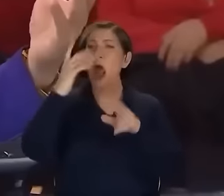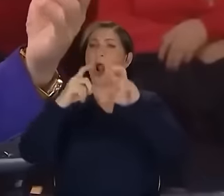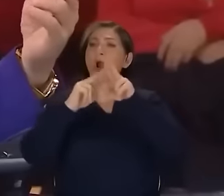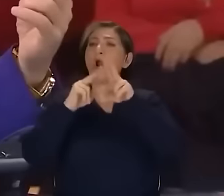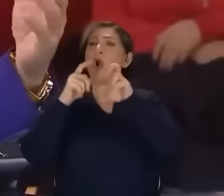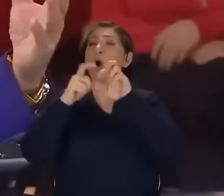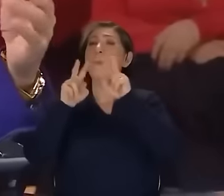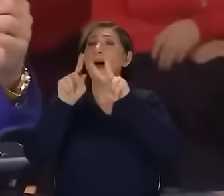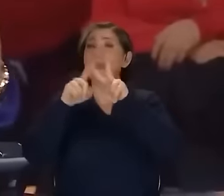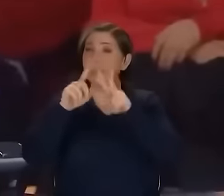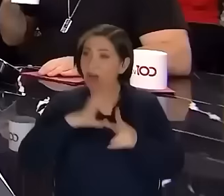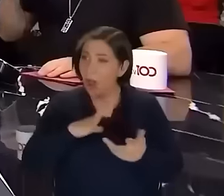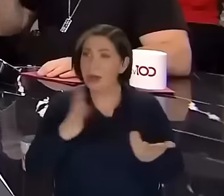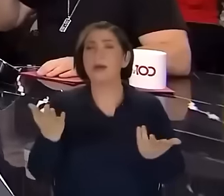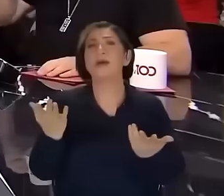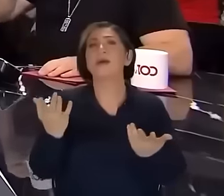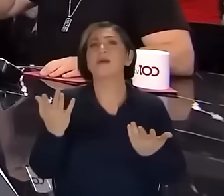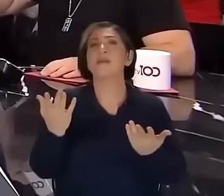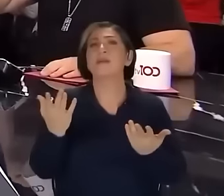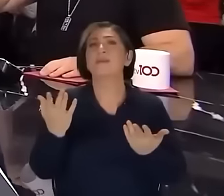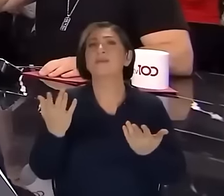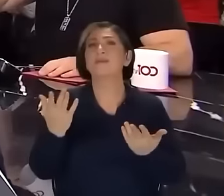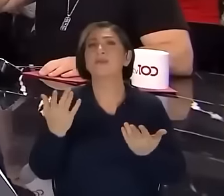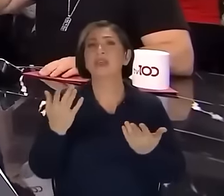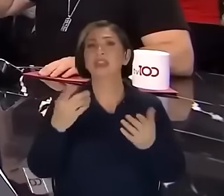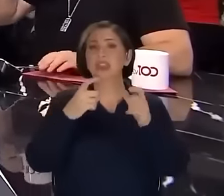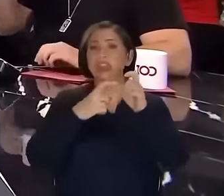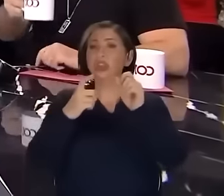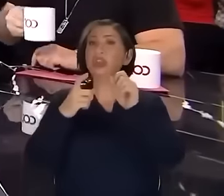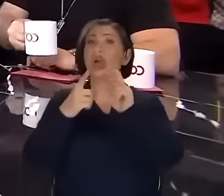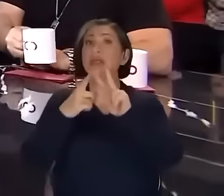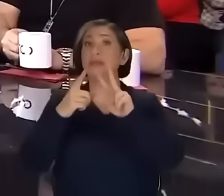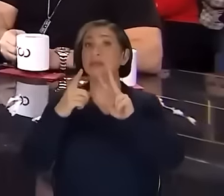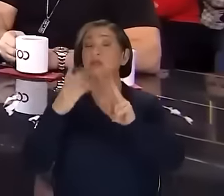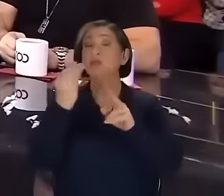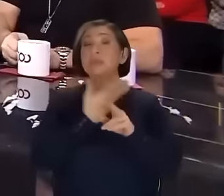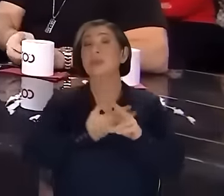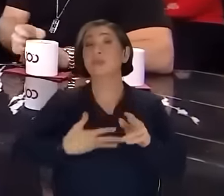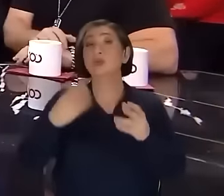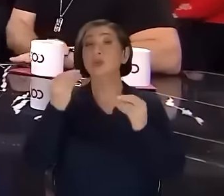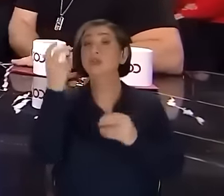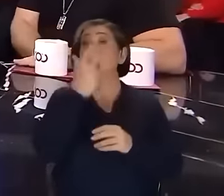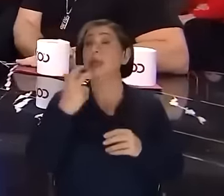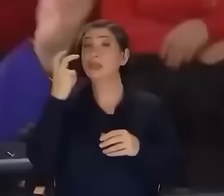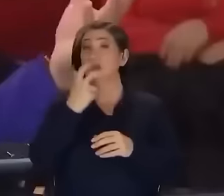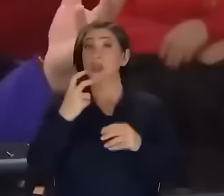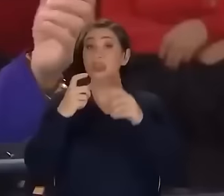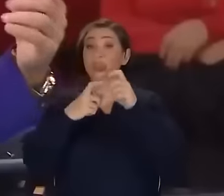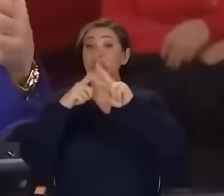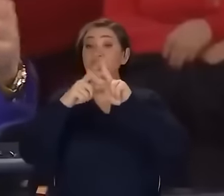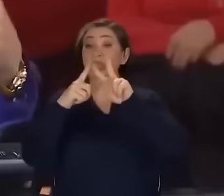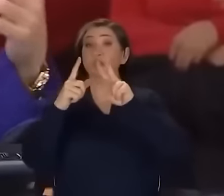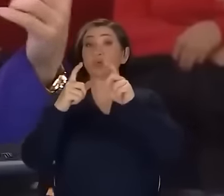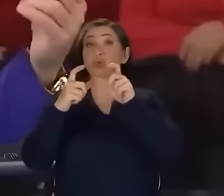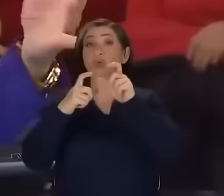var. Eyvallah. Ondan sonra şanson noir var. Mesela çok sevdiğimiz birçok şarkıcı şanson